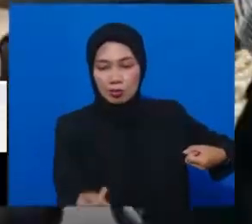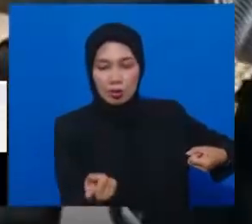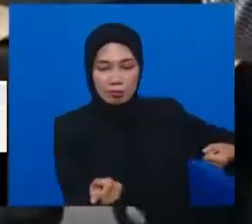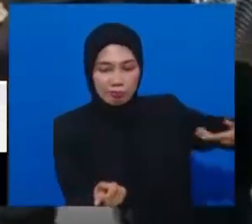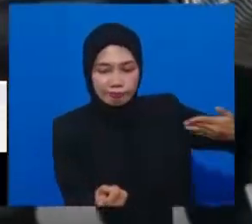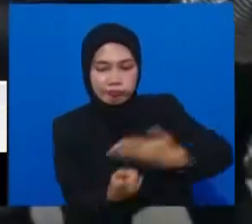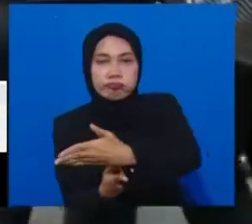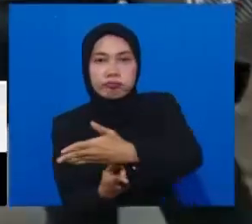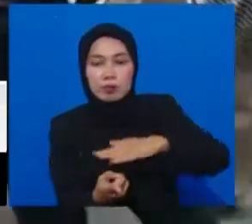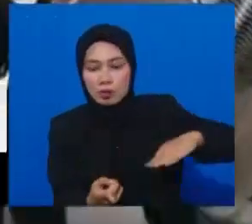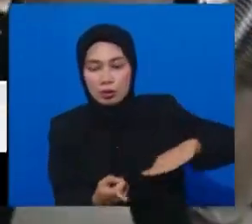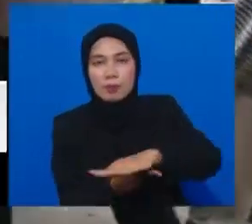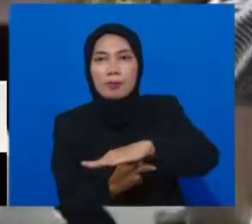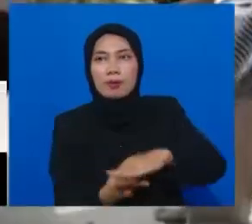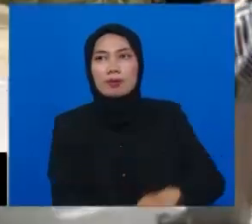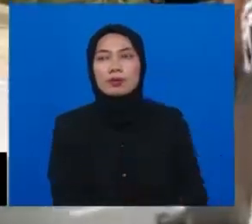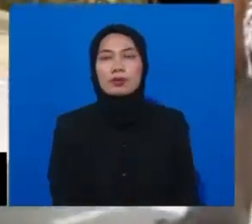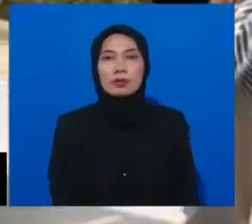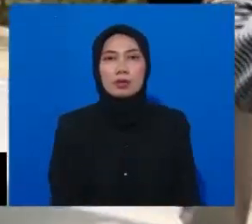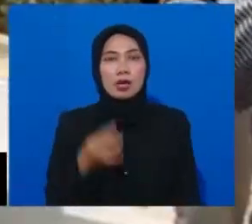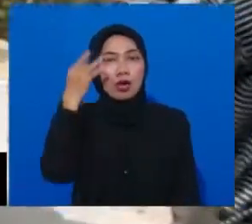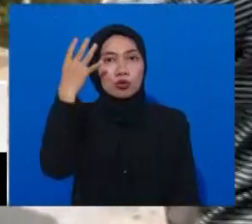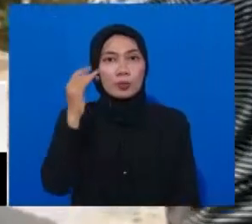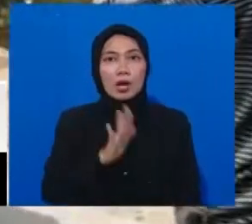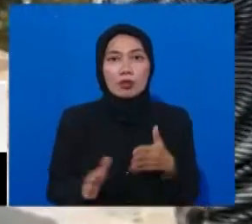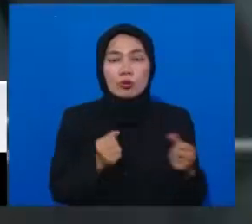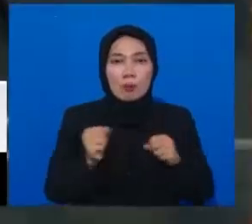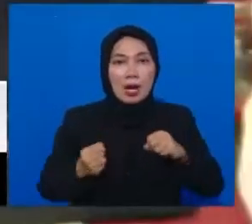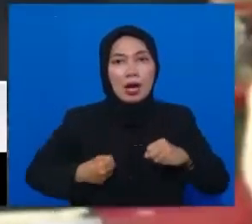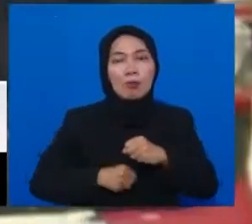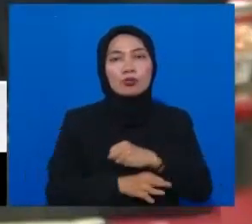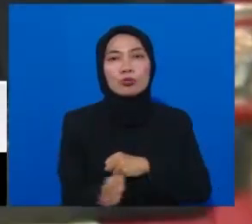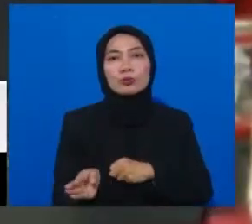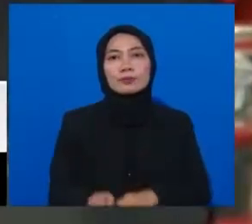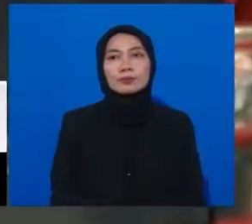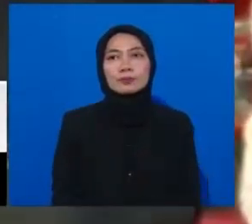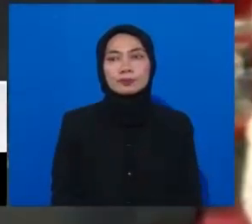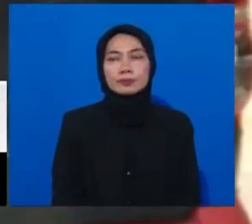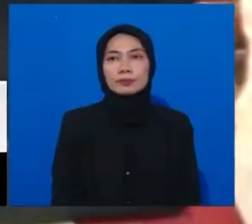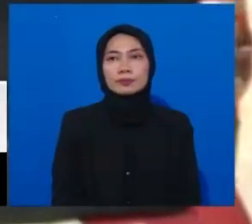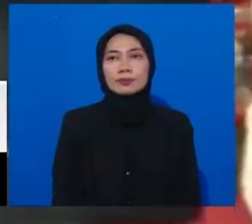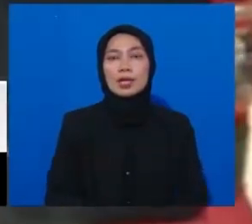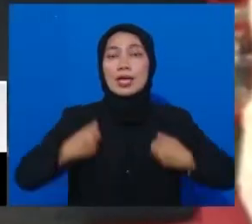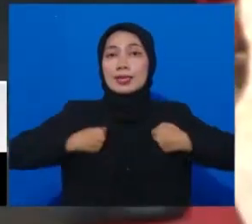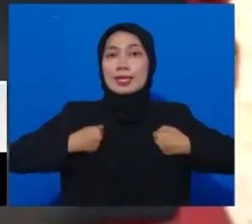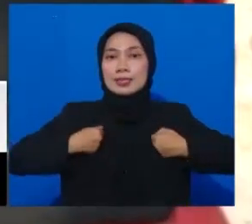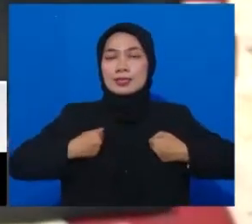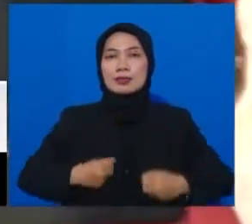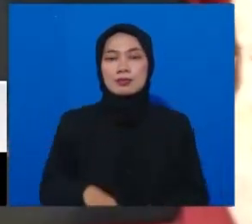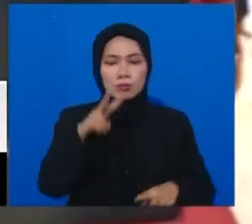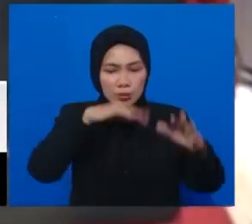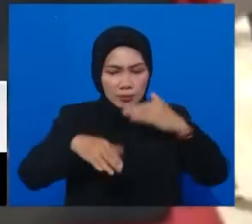kepala. Adapun sopir truk yang menabraknya melarikan diri. Sementara itu, di dalam tas korban yang diperiksa oleh